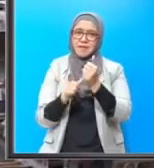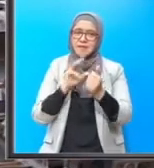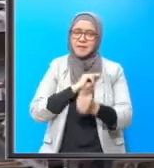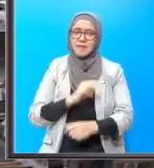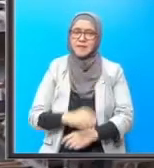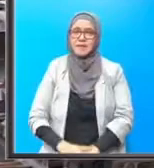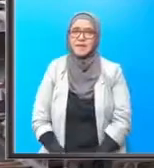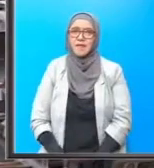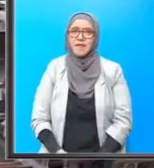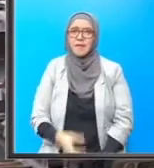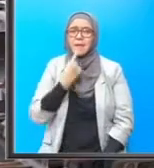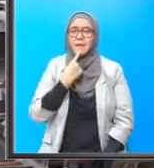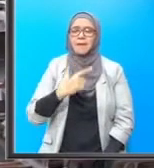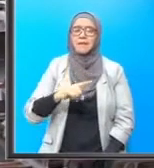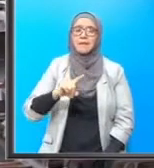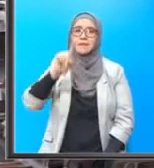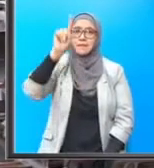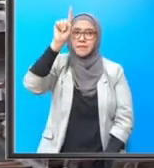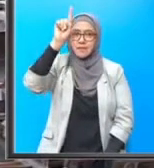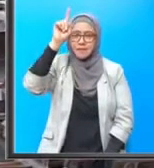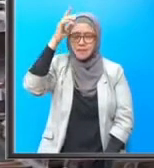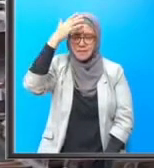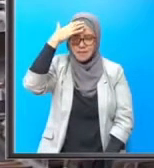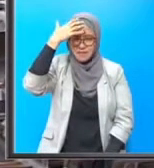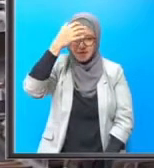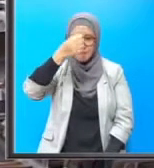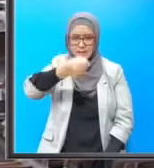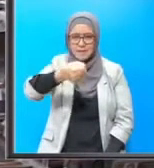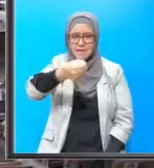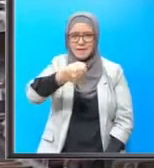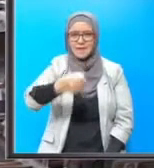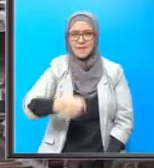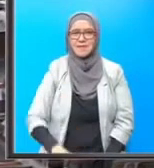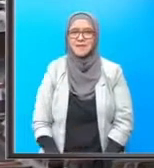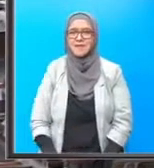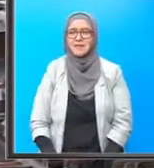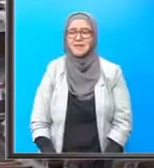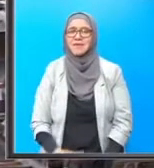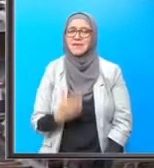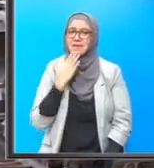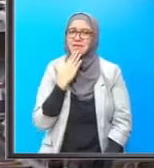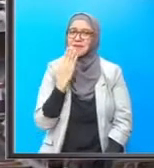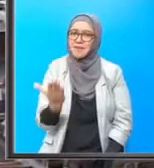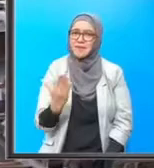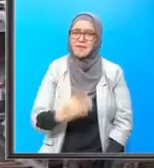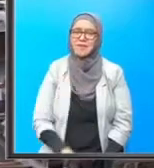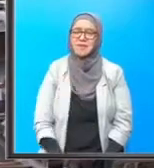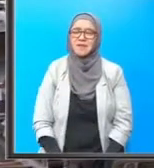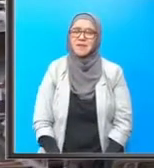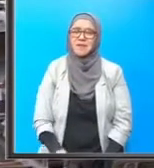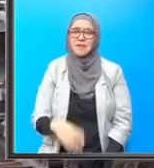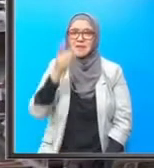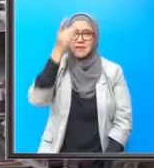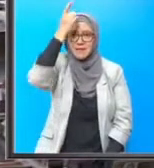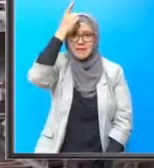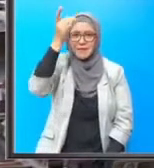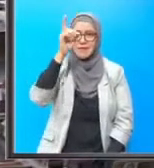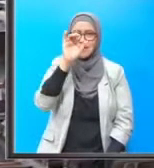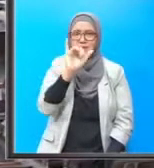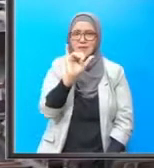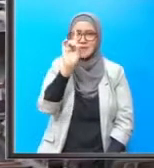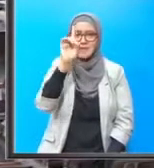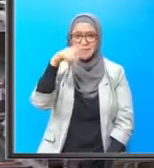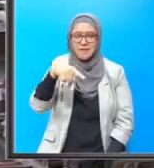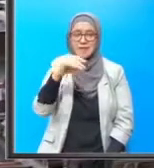Hai Mila Hirohman Nirohim salamualaikum warahmatullahi ta'ala wabarakatuh kasih Datuk yang cepet banget Um kasih